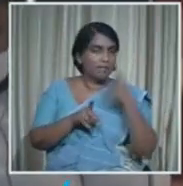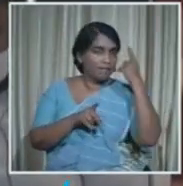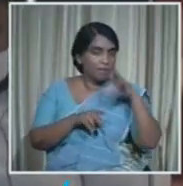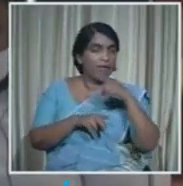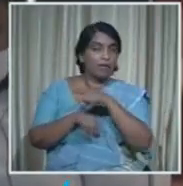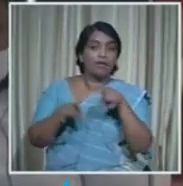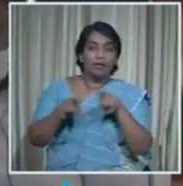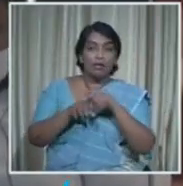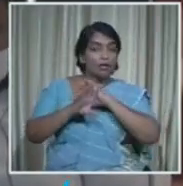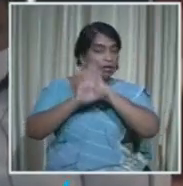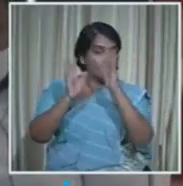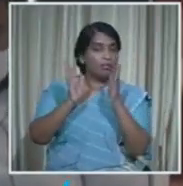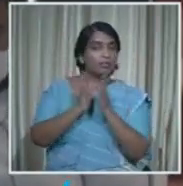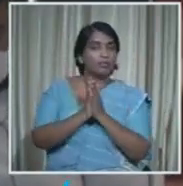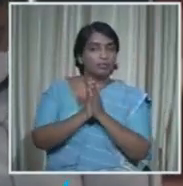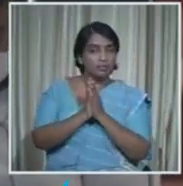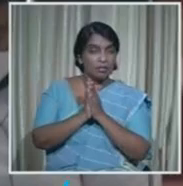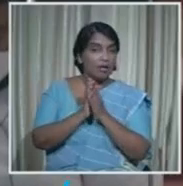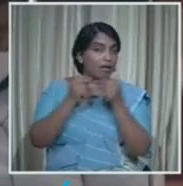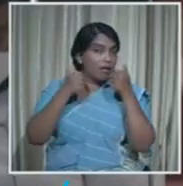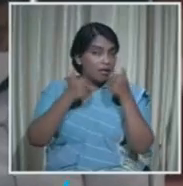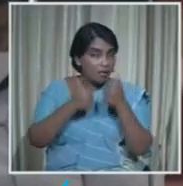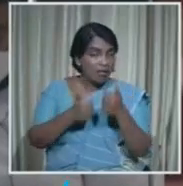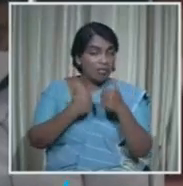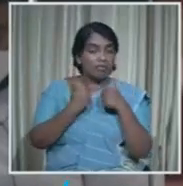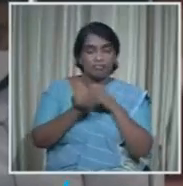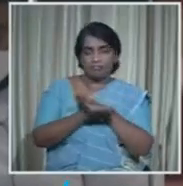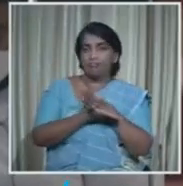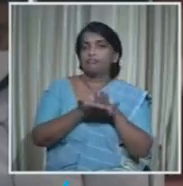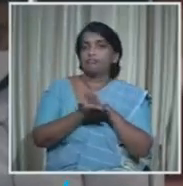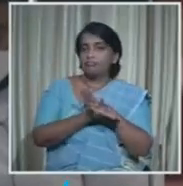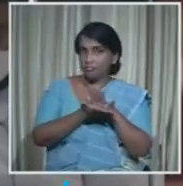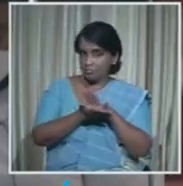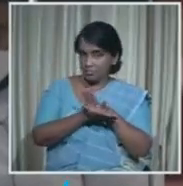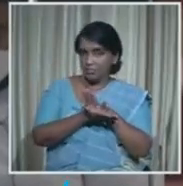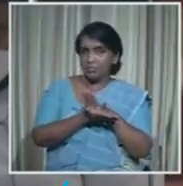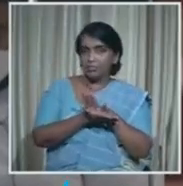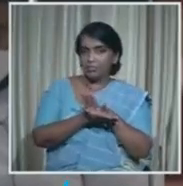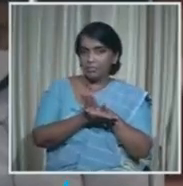menna me tika hariyata hadagatha yutu wenawa.